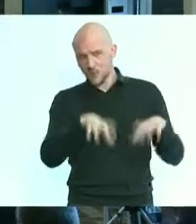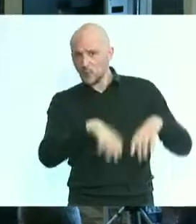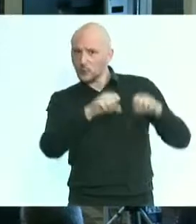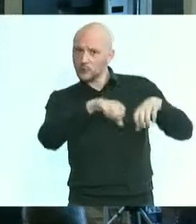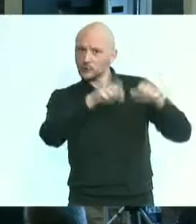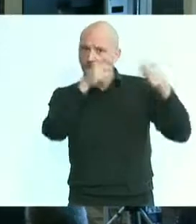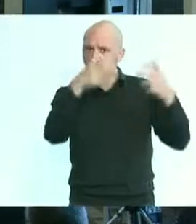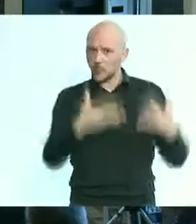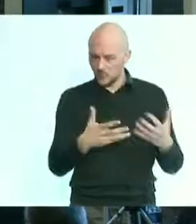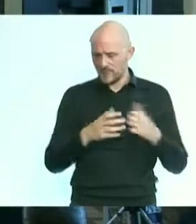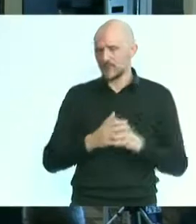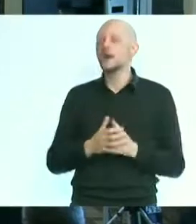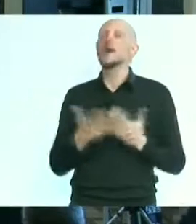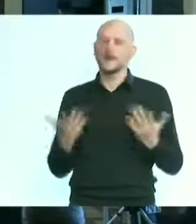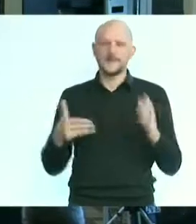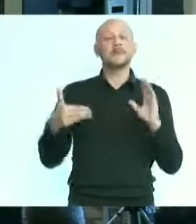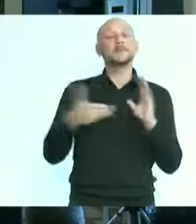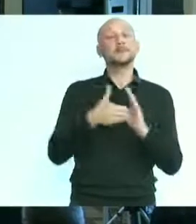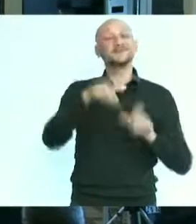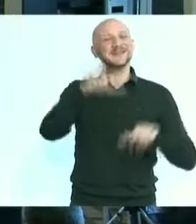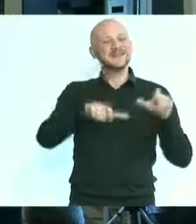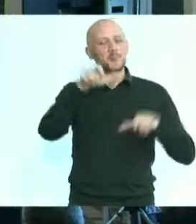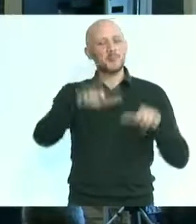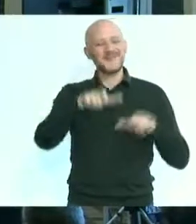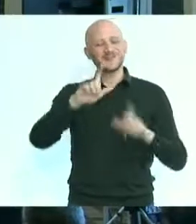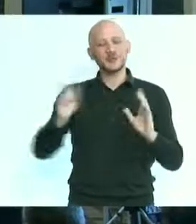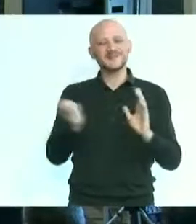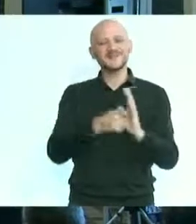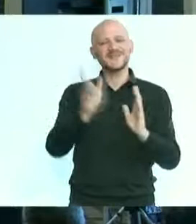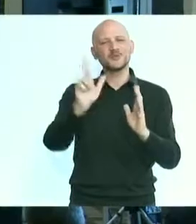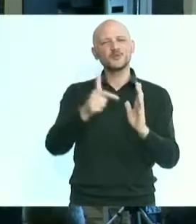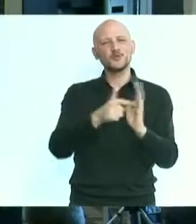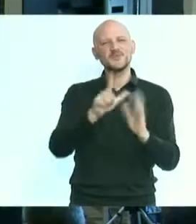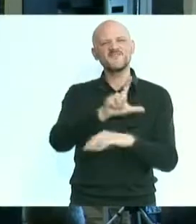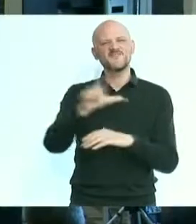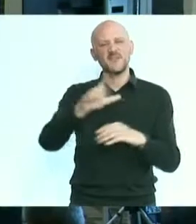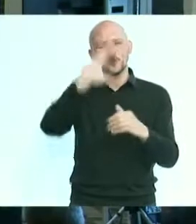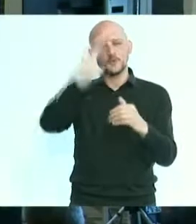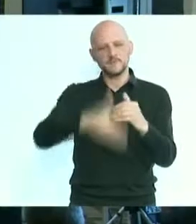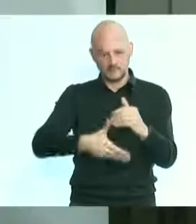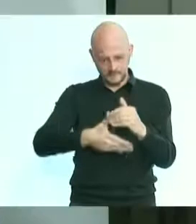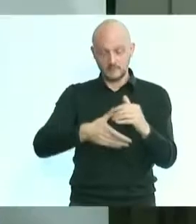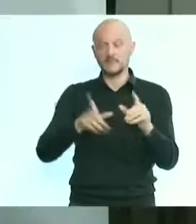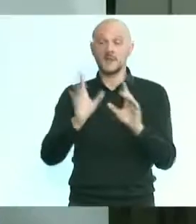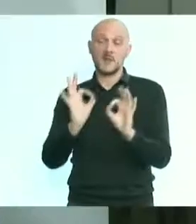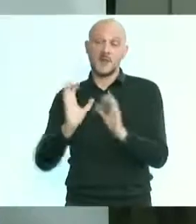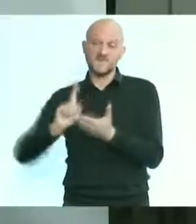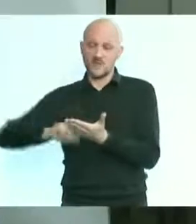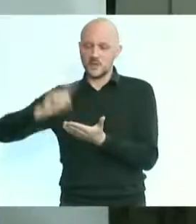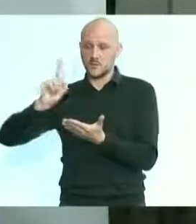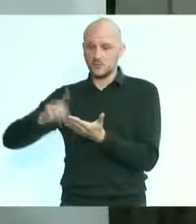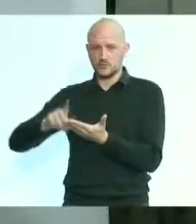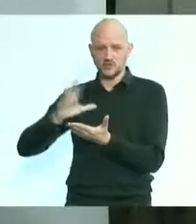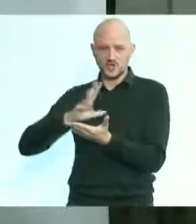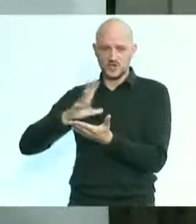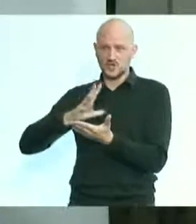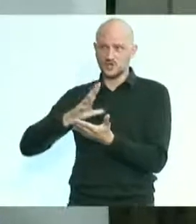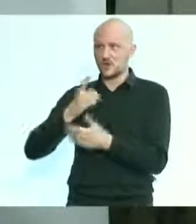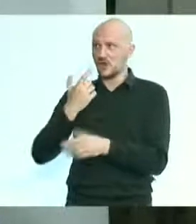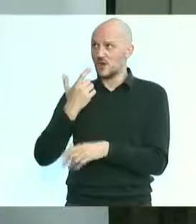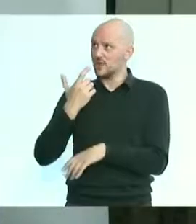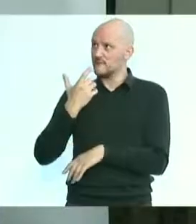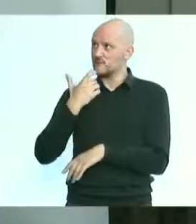en service civique d'ici la fin 2022, hein, c'est ça. Et sur le budget, c'est fois 580 €